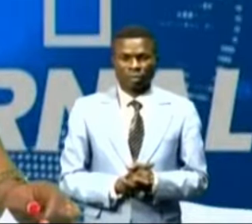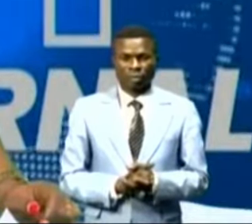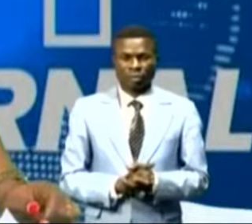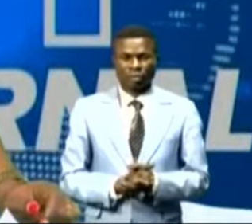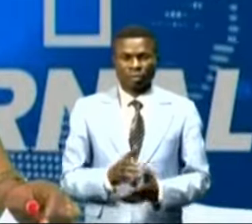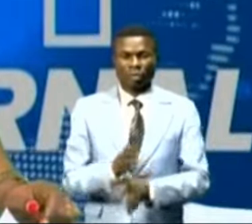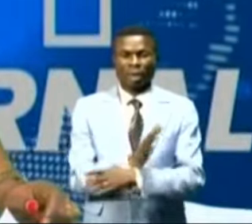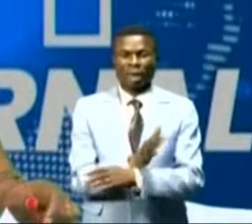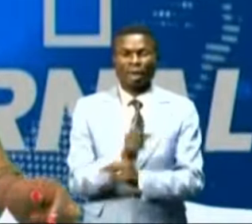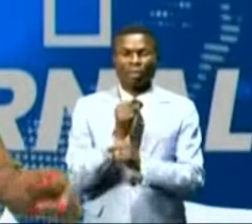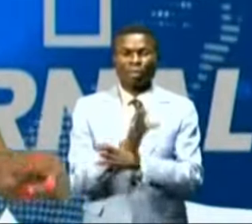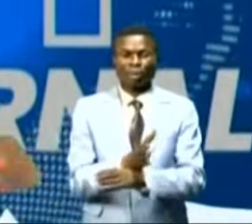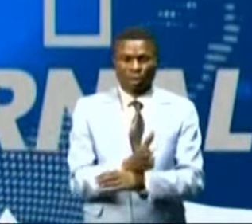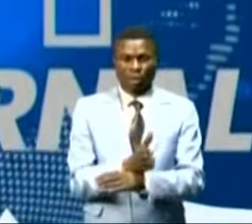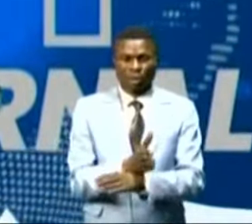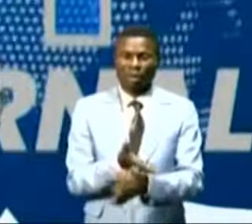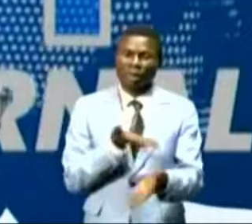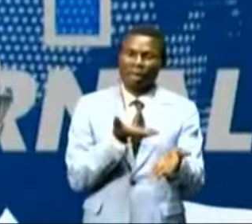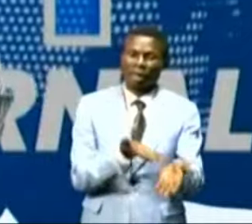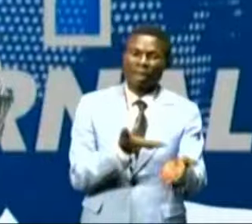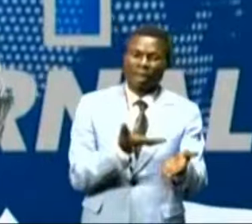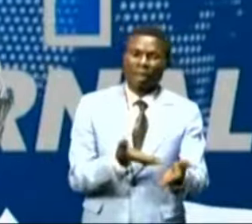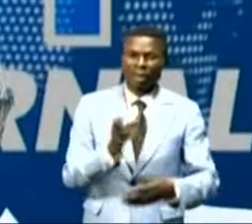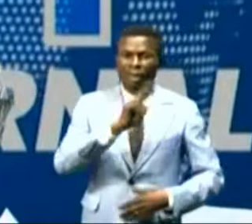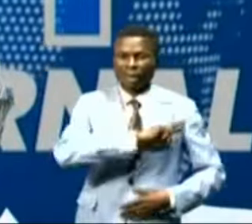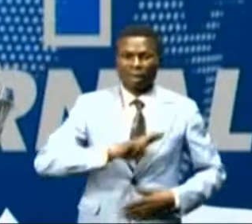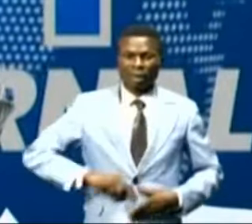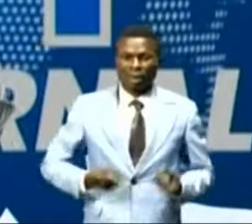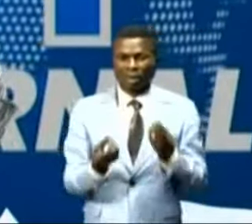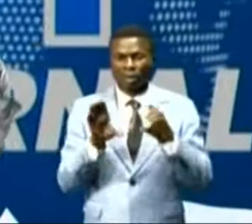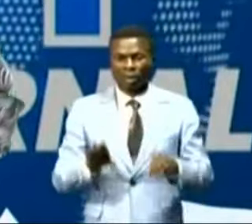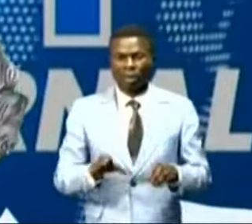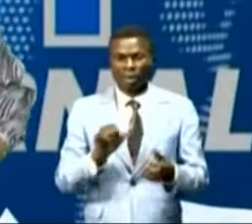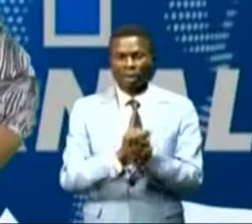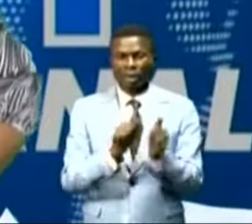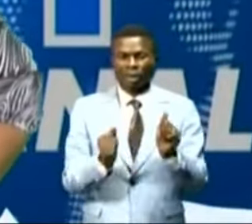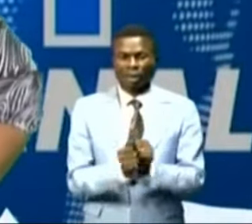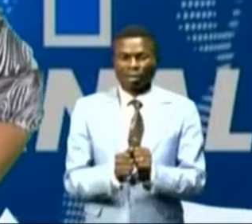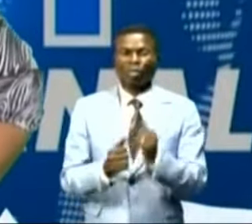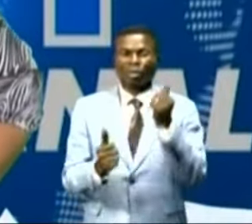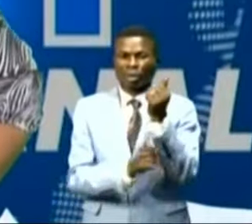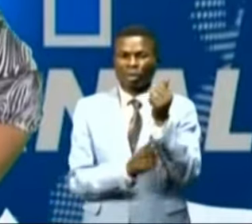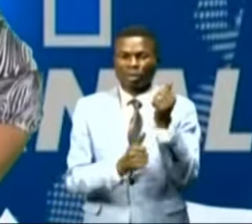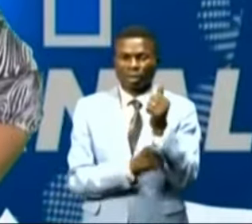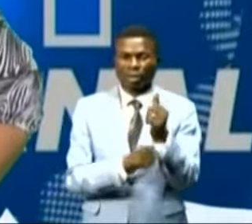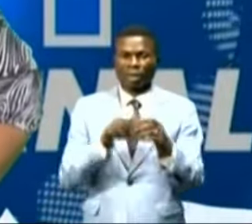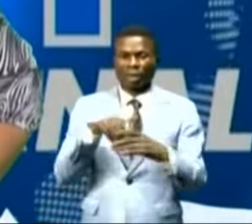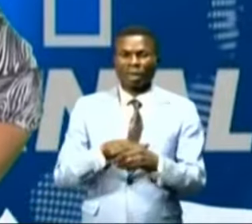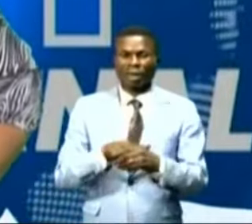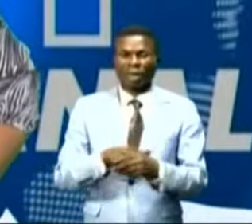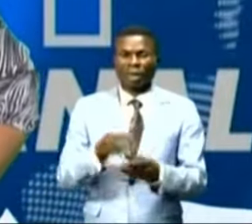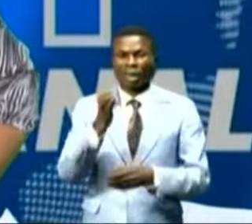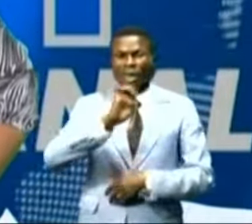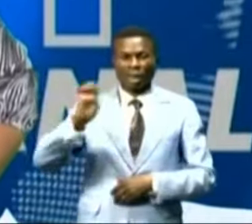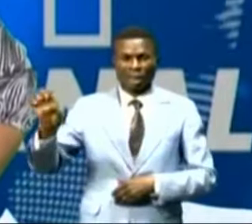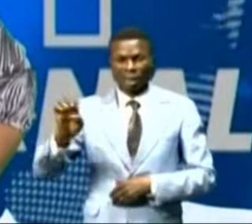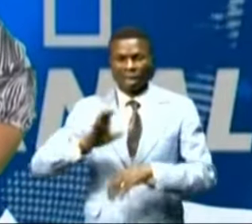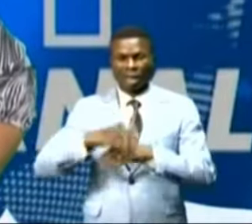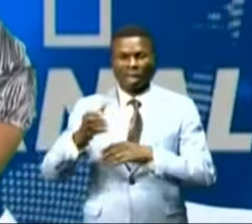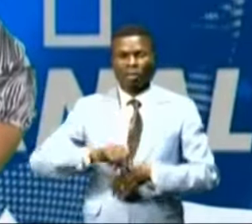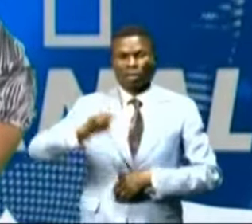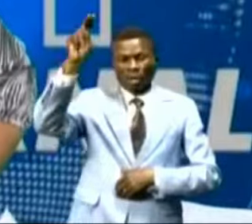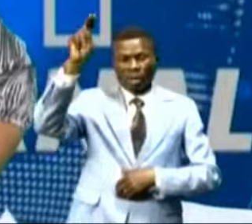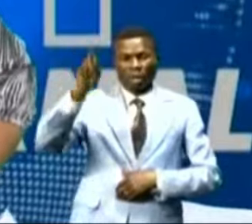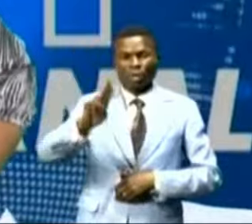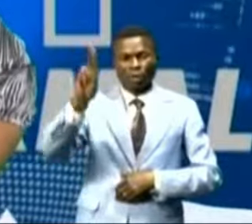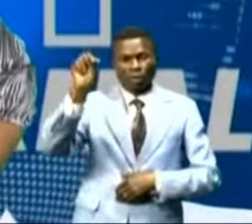L'Allemagne est disposée à accompagner la RDC dans le domaine humanitaire, surtout dans l'Est. Après le départ de la